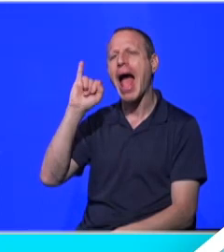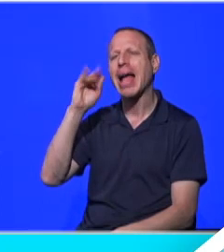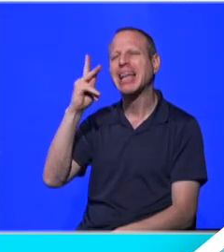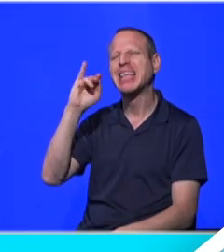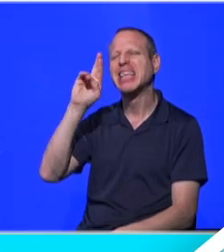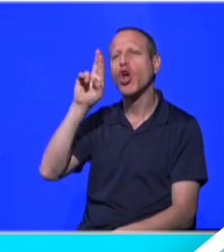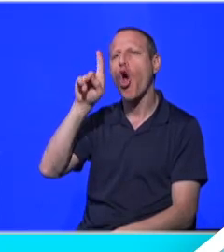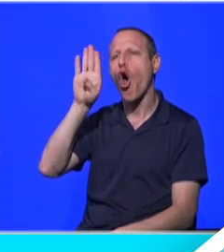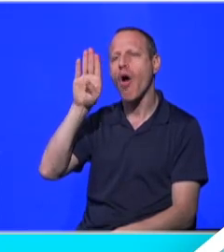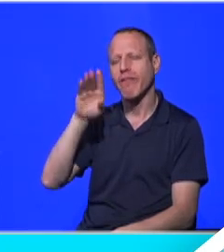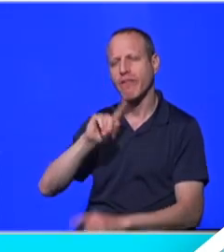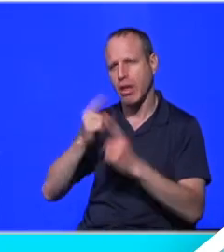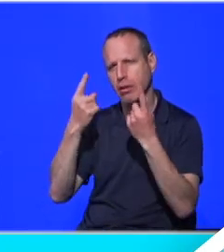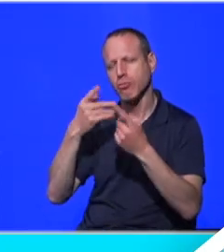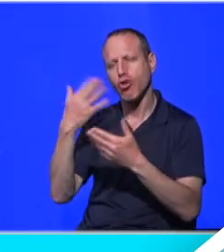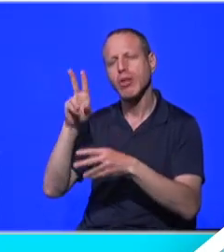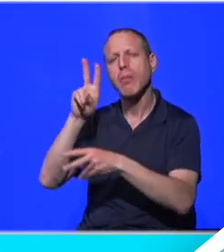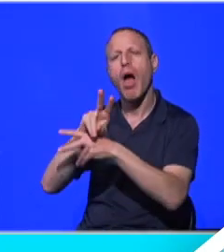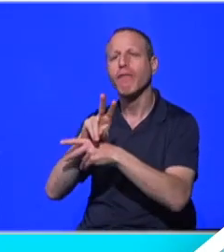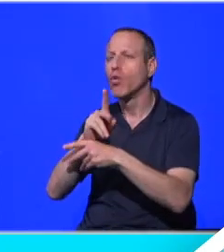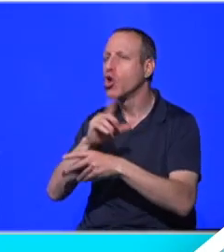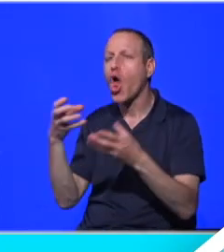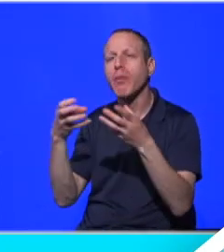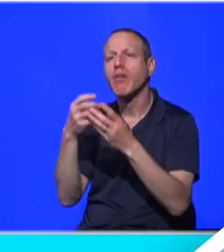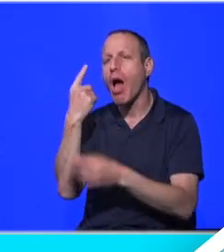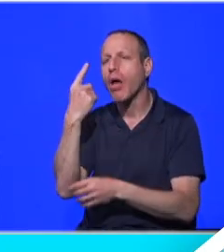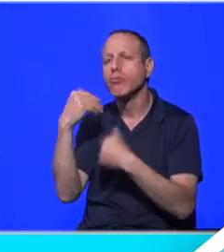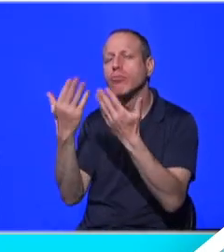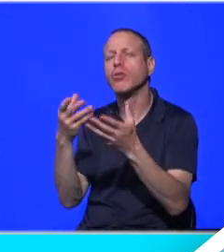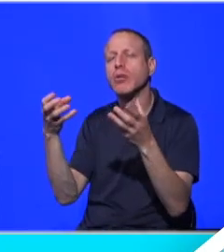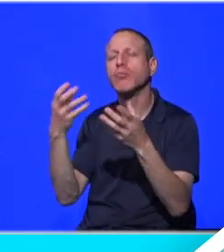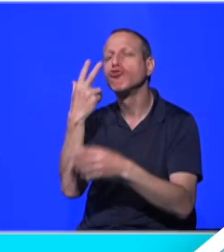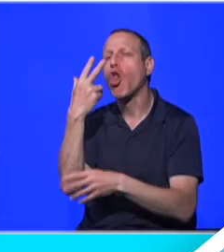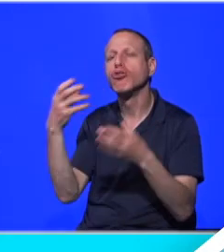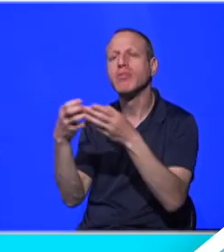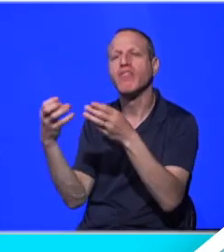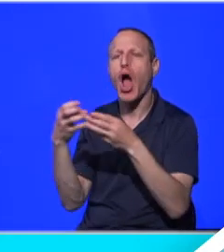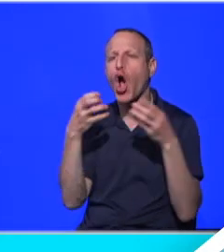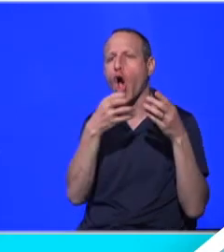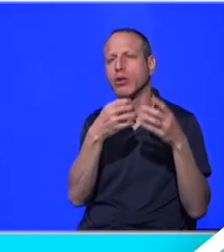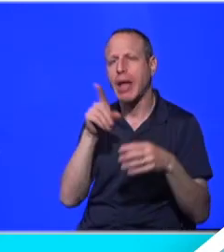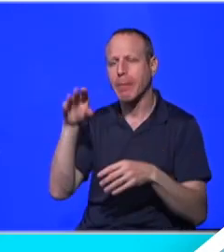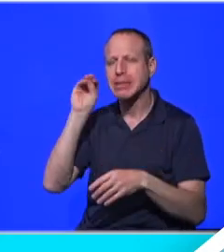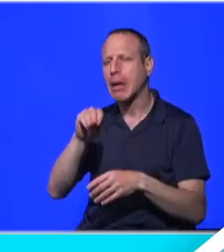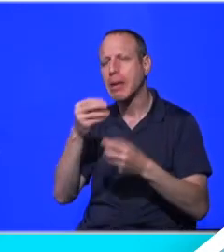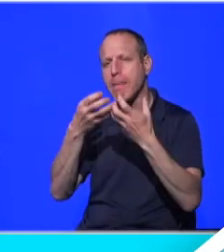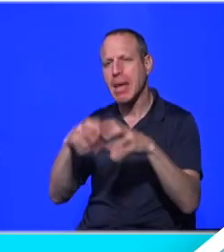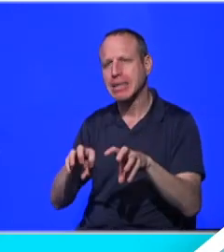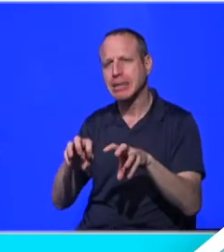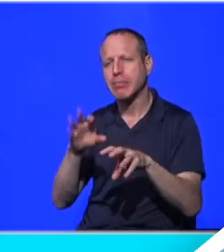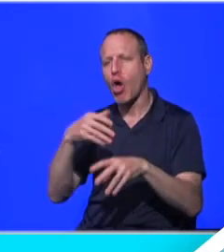גם אחרים שנותנים ערבות לא למפלגה אחת, אלא לשלוש מפלגות. הם מסמים את הביצים